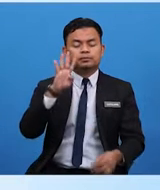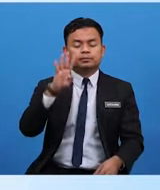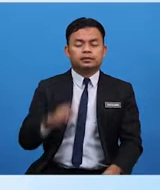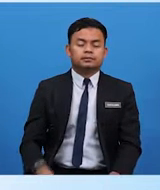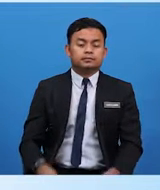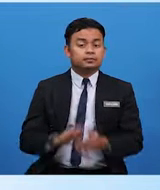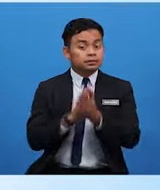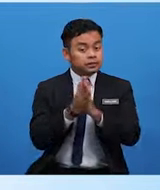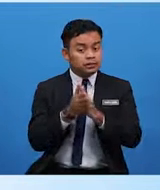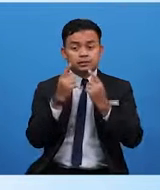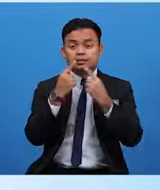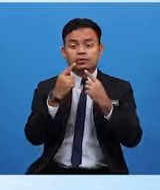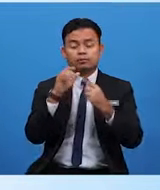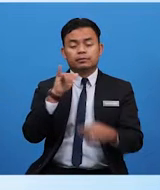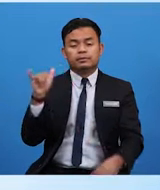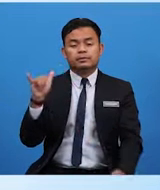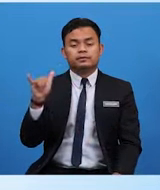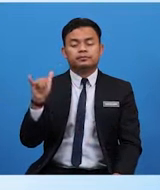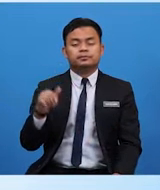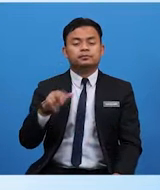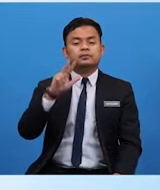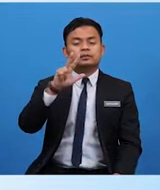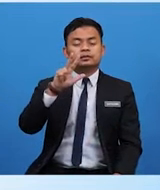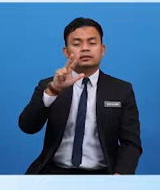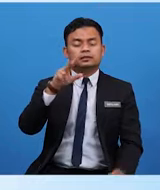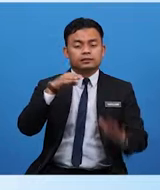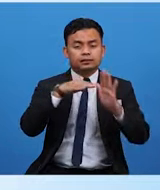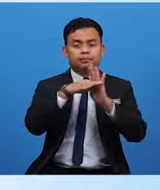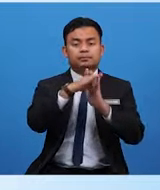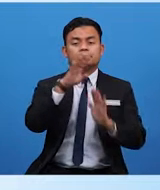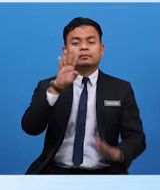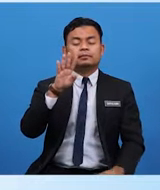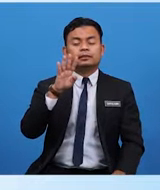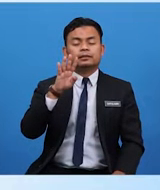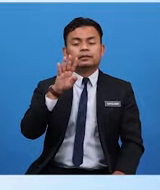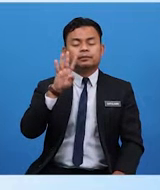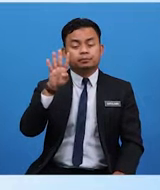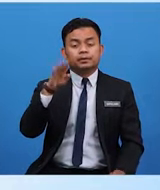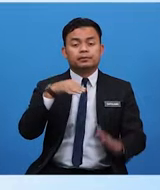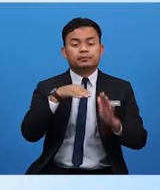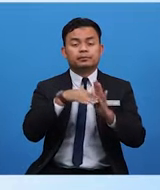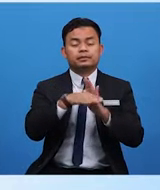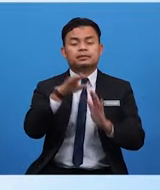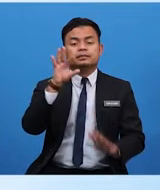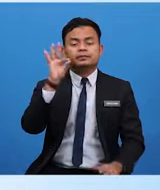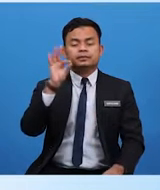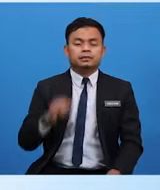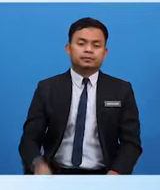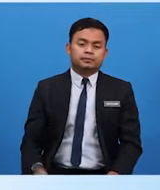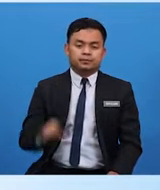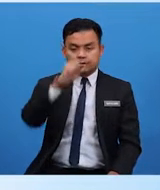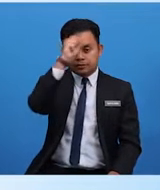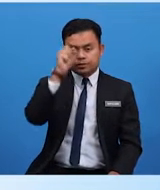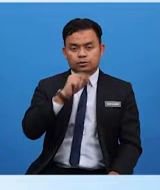capainya Illa 23 49 soal lain kedua